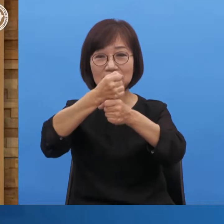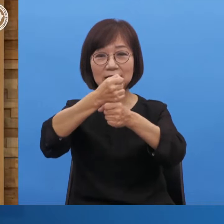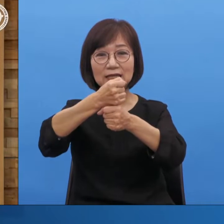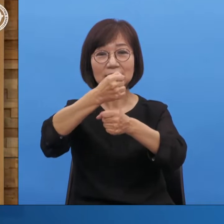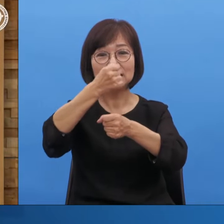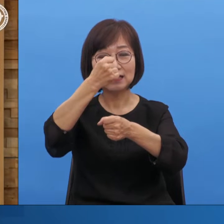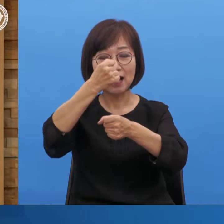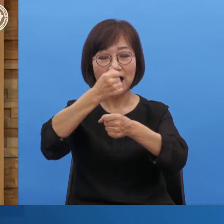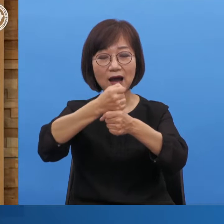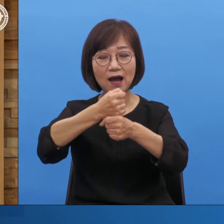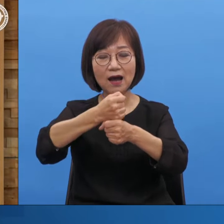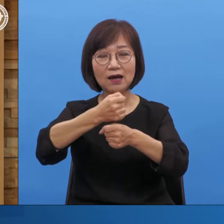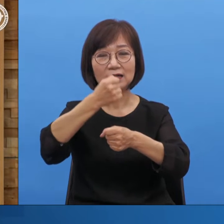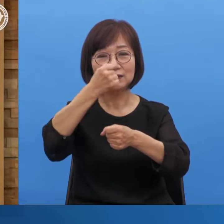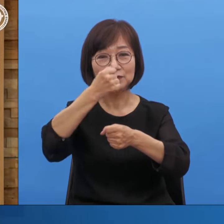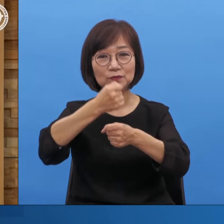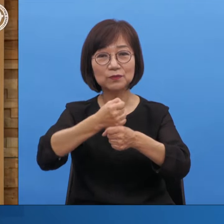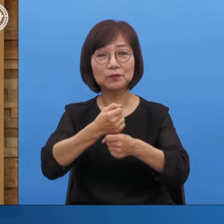천지